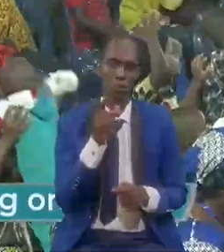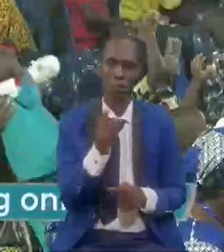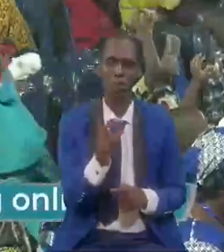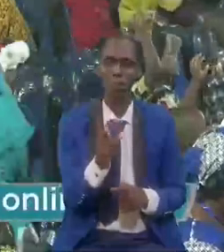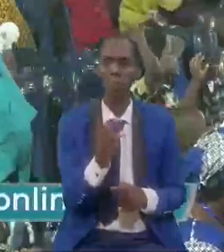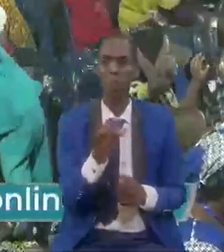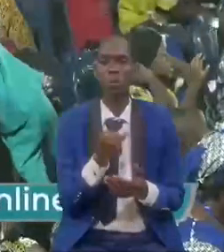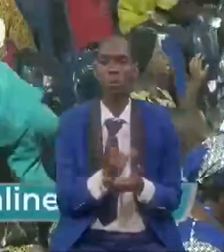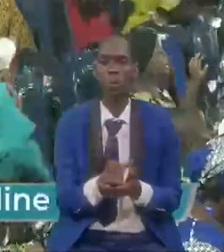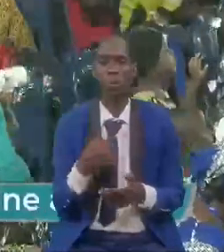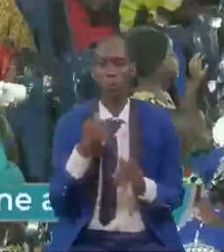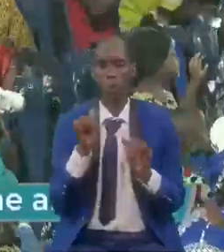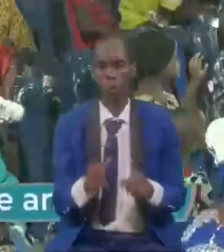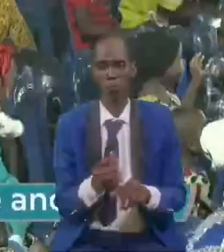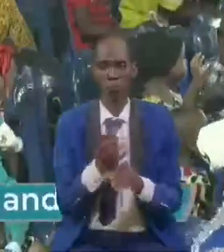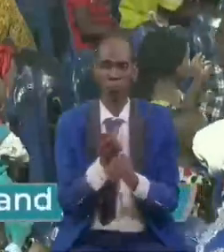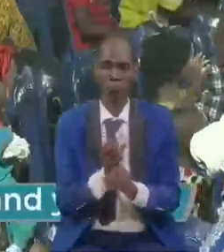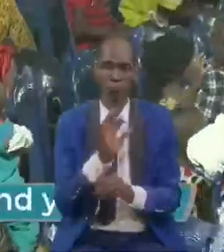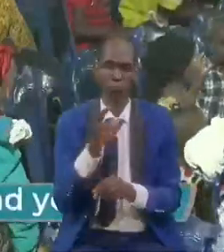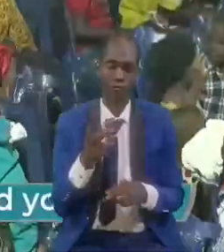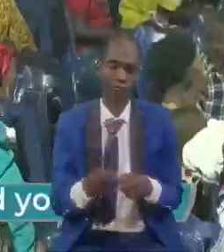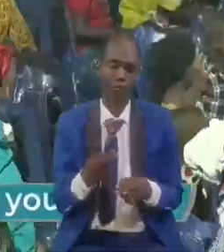les convertis, sans exception,